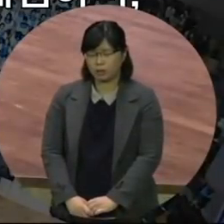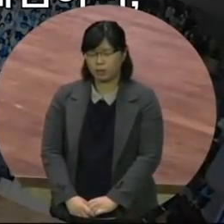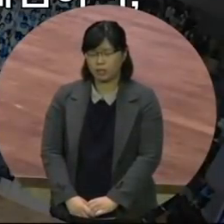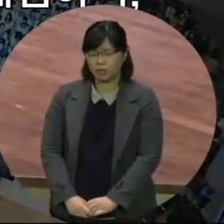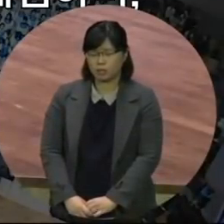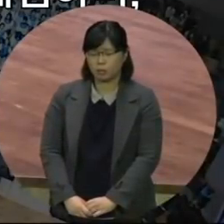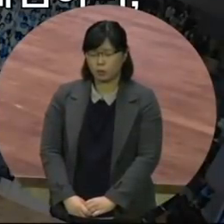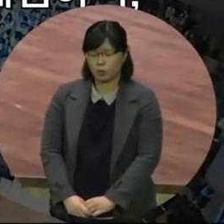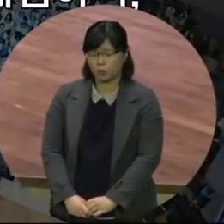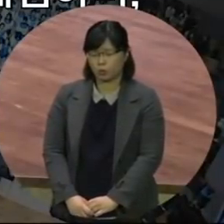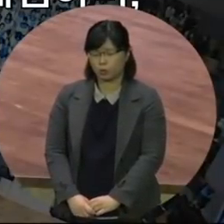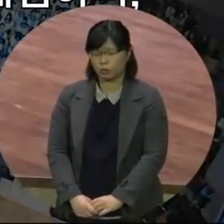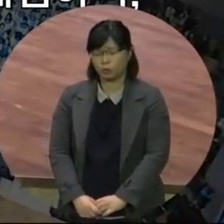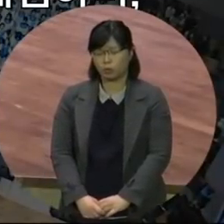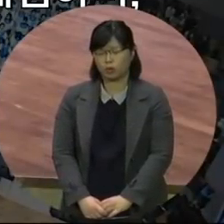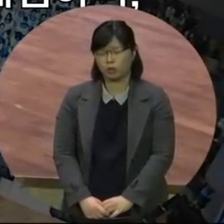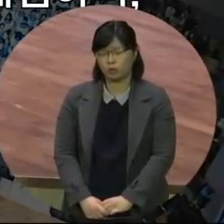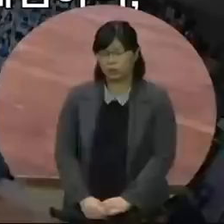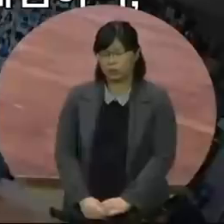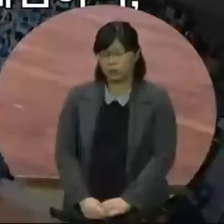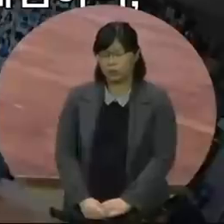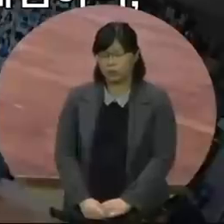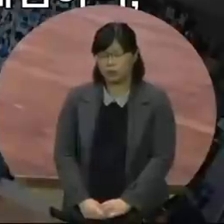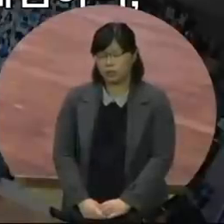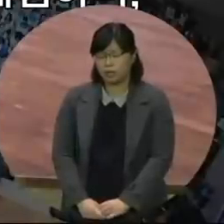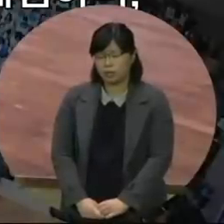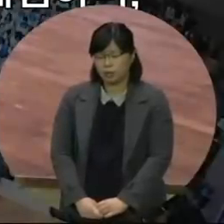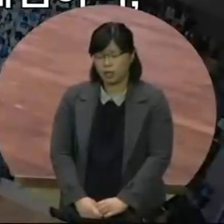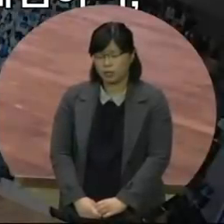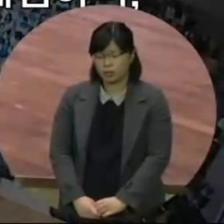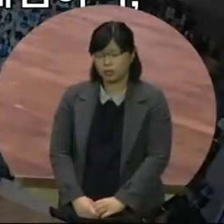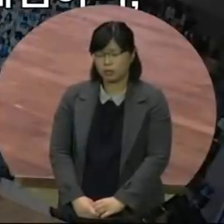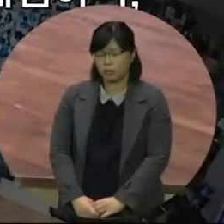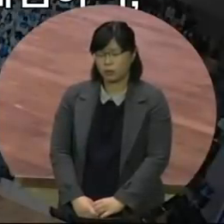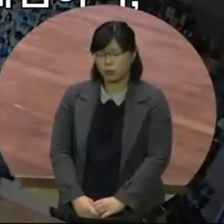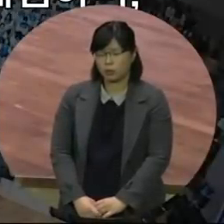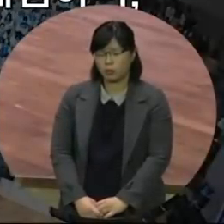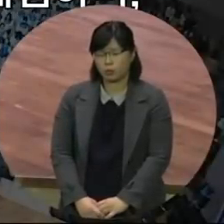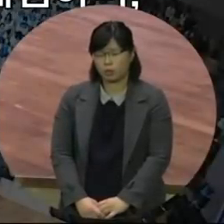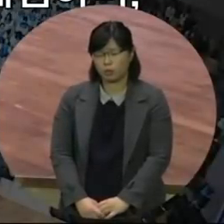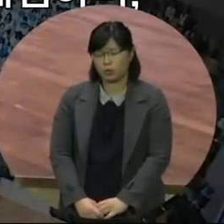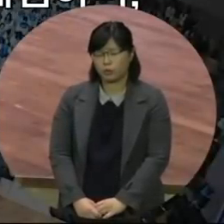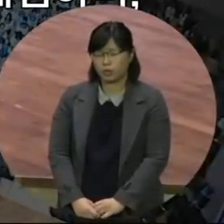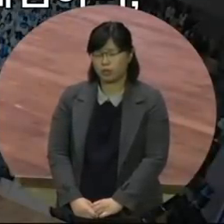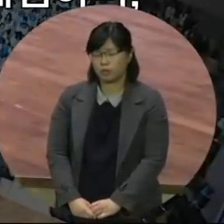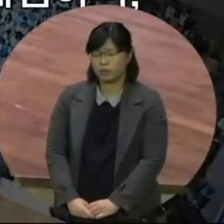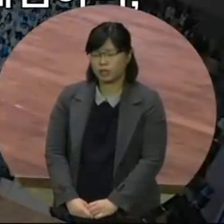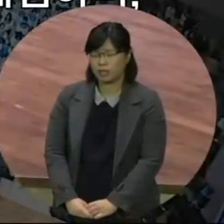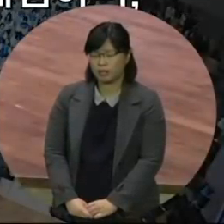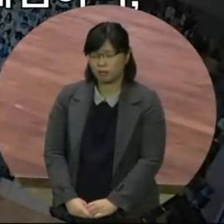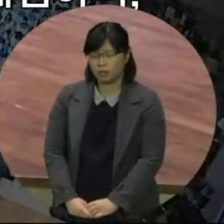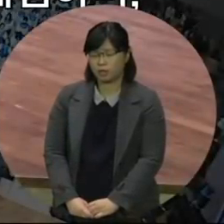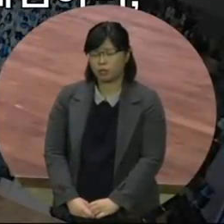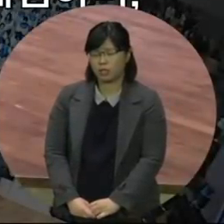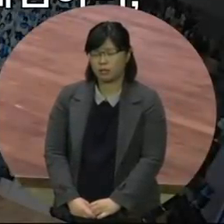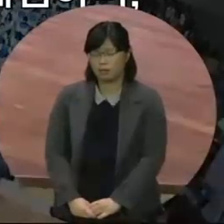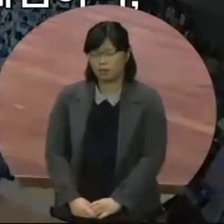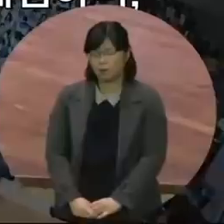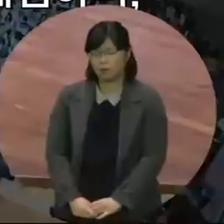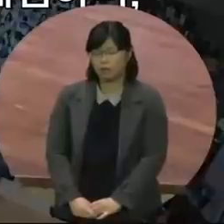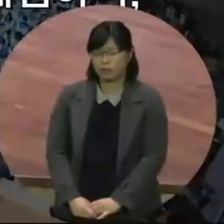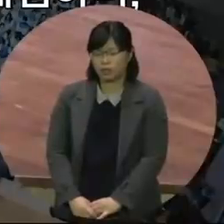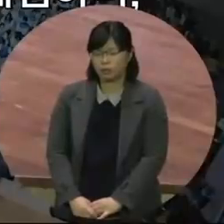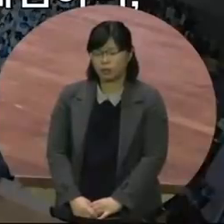도와주옵소서. CVDRP가 언약 붙잡는 기도임을 알고 세밀하게 기도하게 하여 주옵소서. 언약 붙잡는 기도를 통해